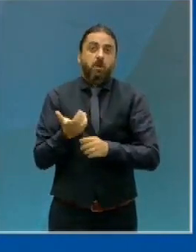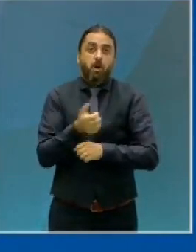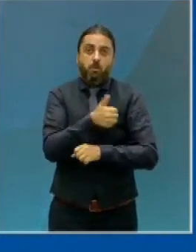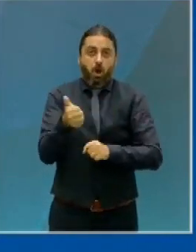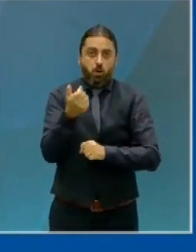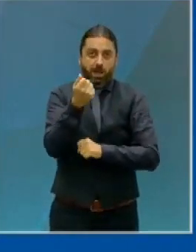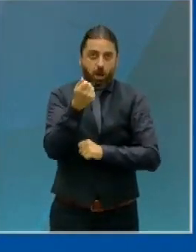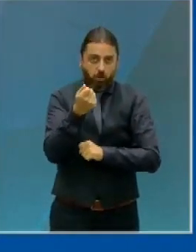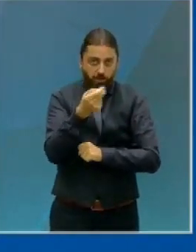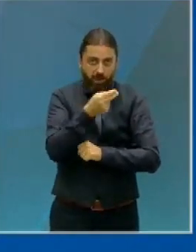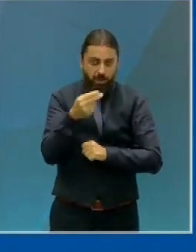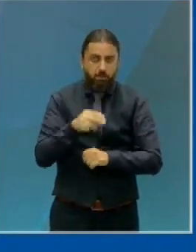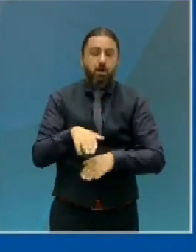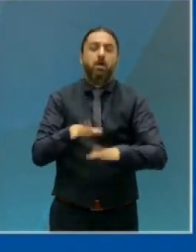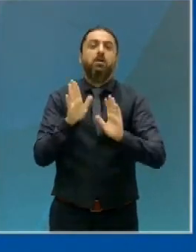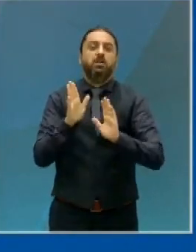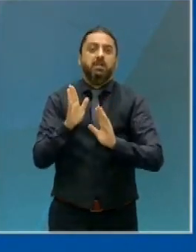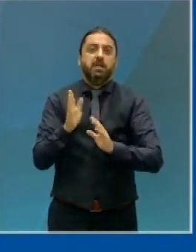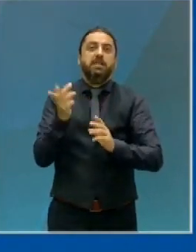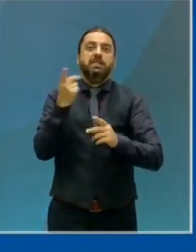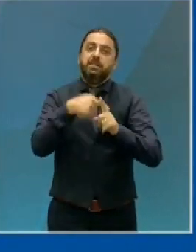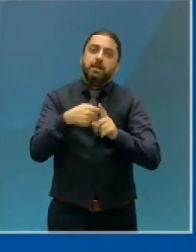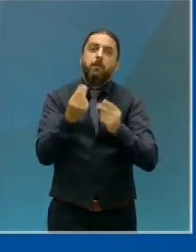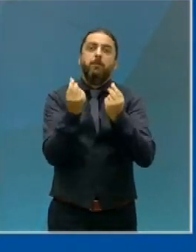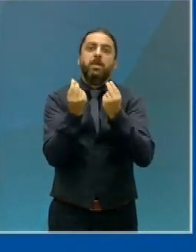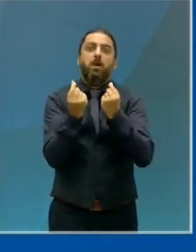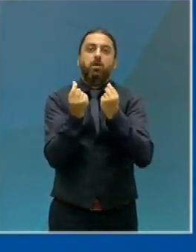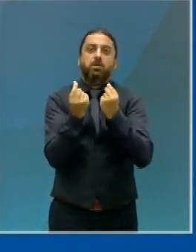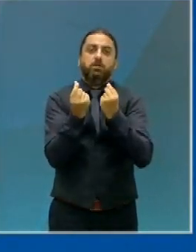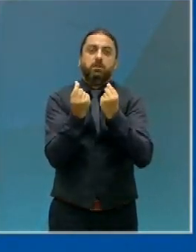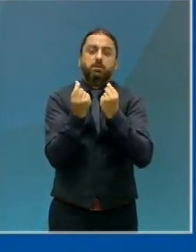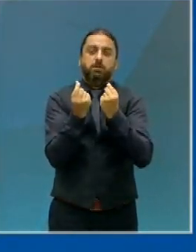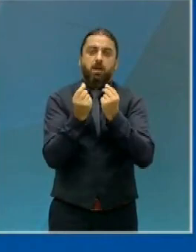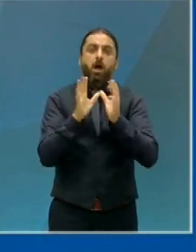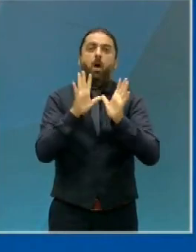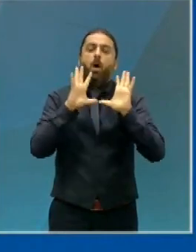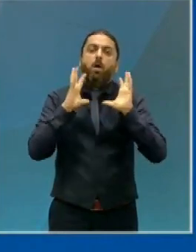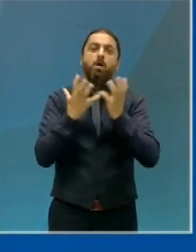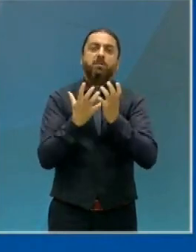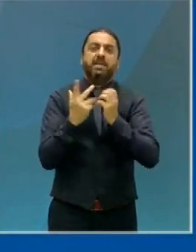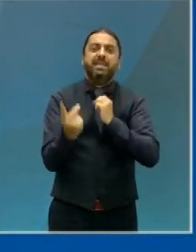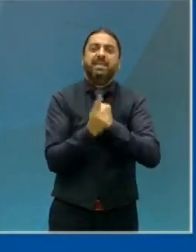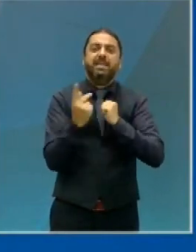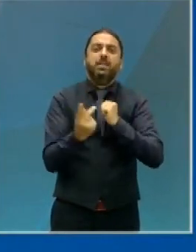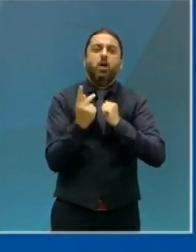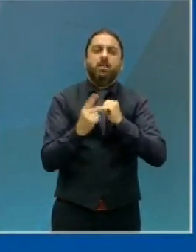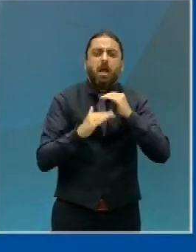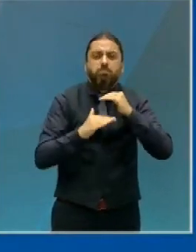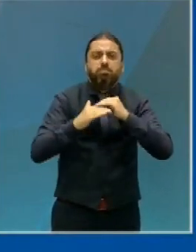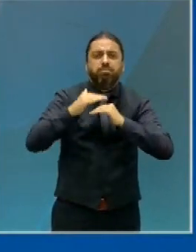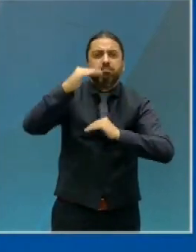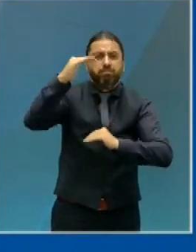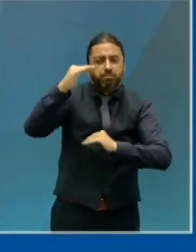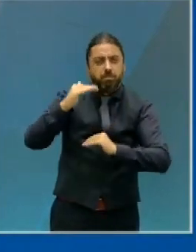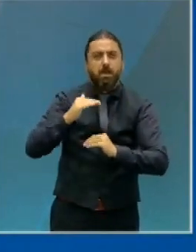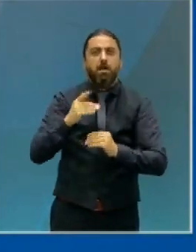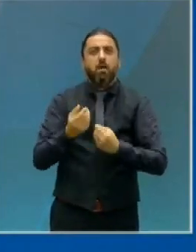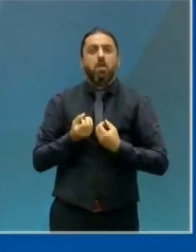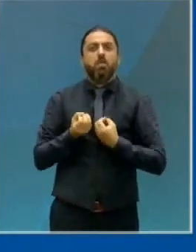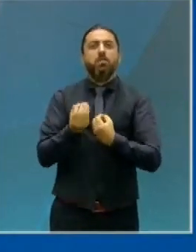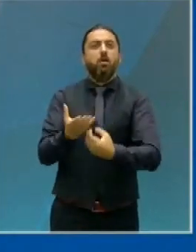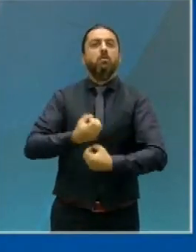οικονομικό, αλλά και διάσταση ποιοτική, που συνδέει όλα τα στρώματα της κοινωνίας, προσφέροντας σιγουριά στον κάθε